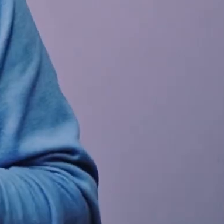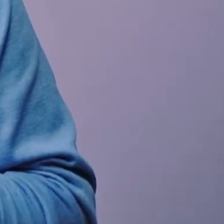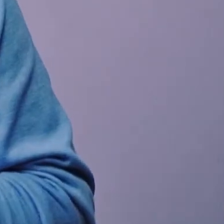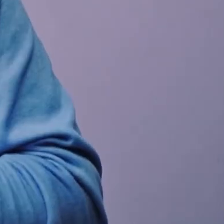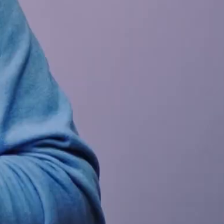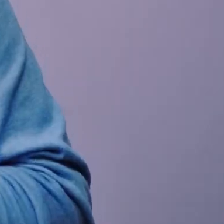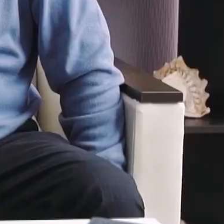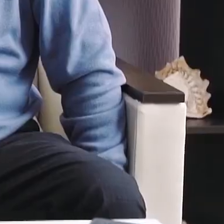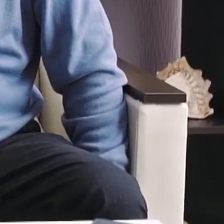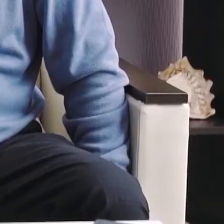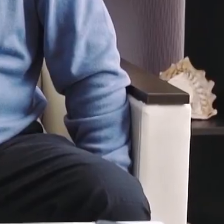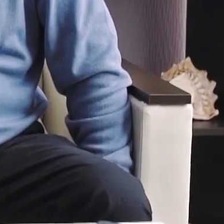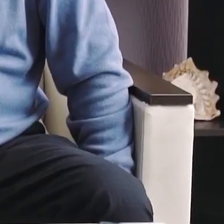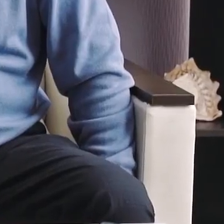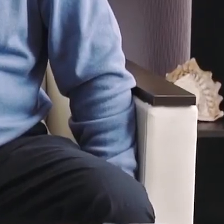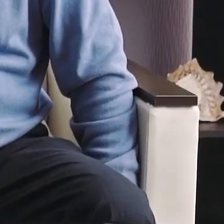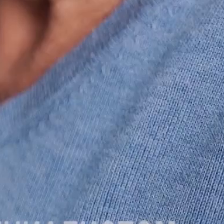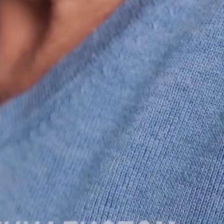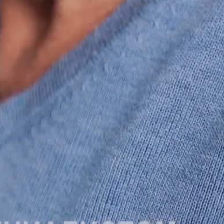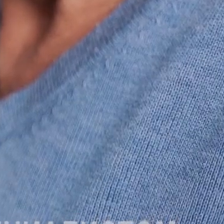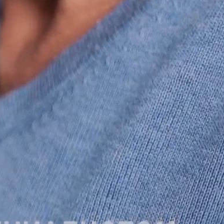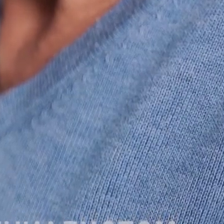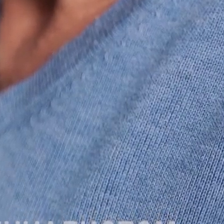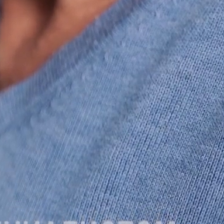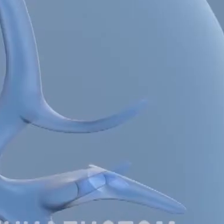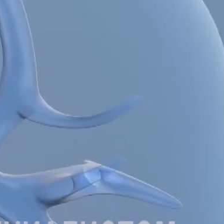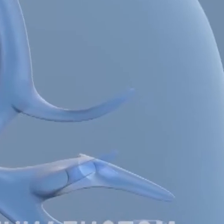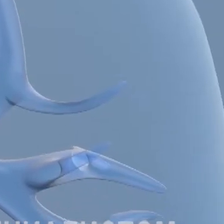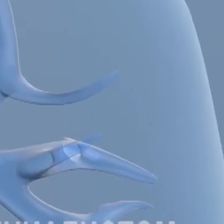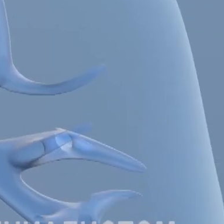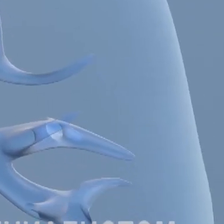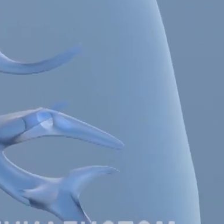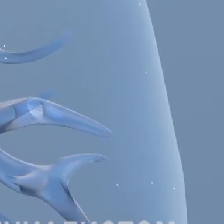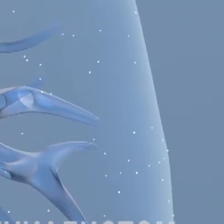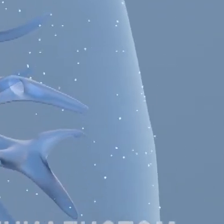Приступ бронхиальной астмы может возникнуть неожиданно. Поможет ингалятор «Алмаз».